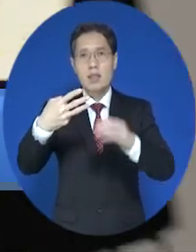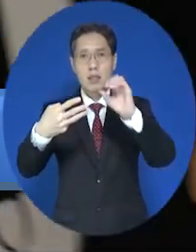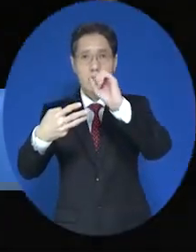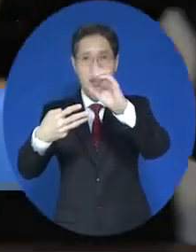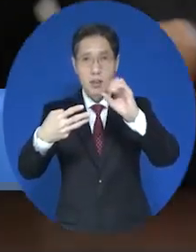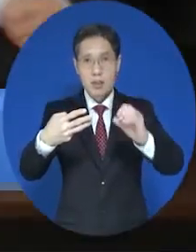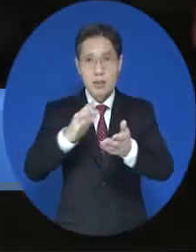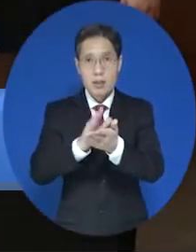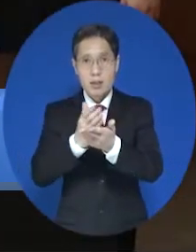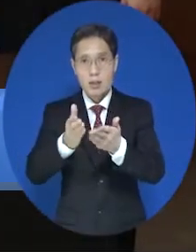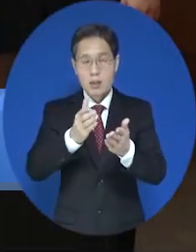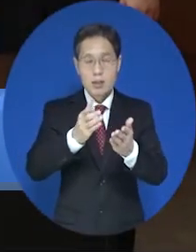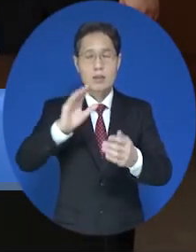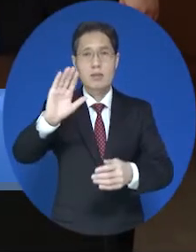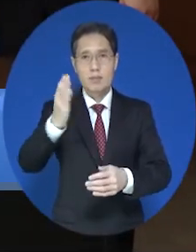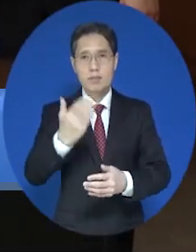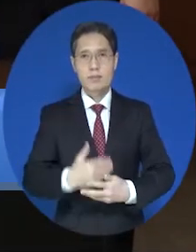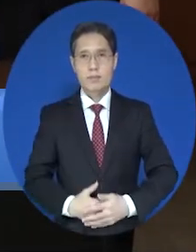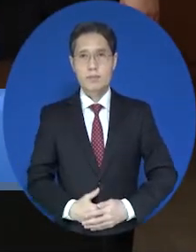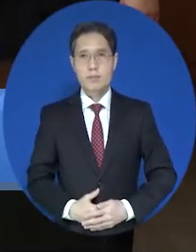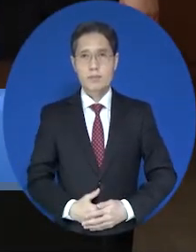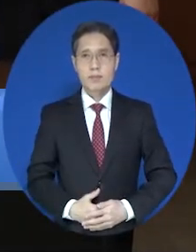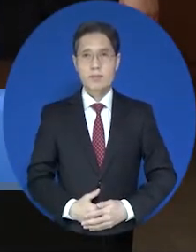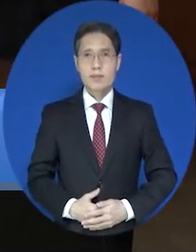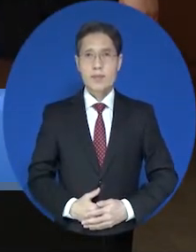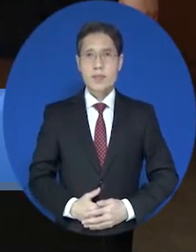의 분양률을 보이고 있습니다